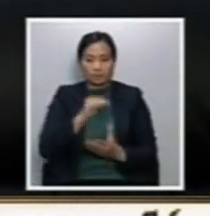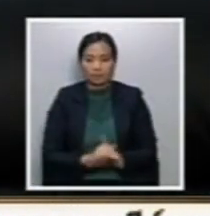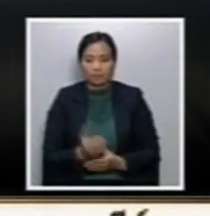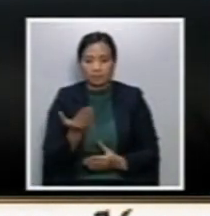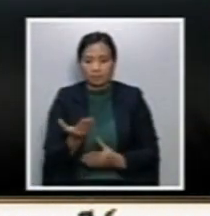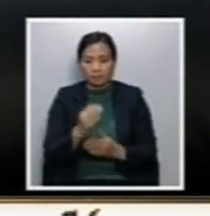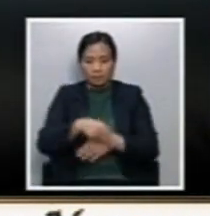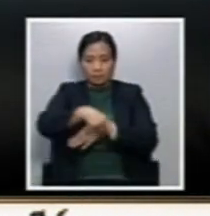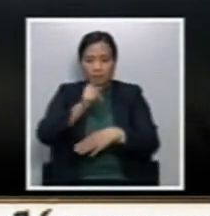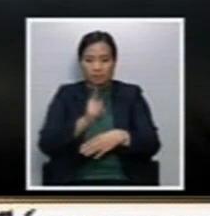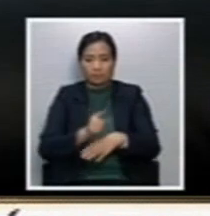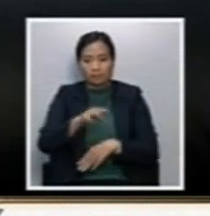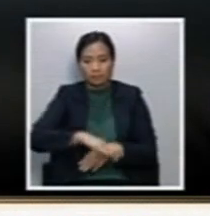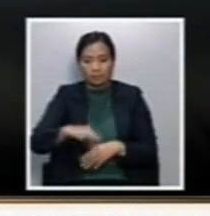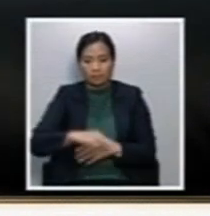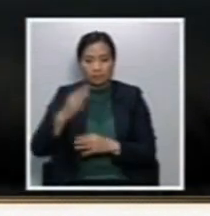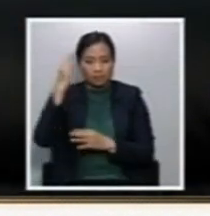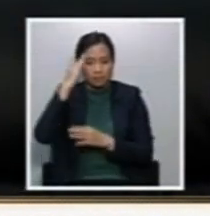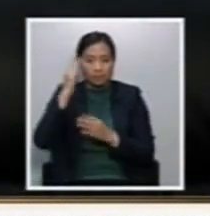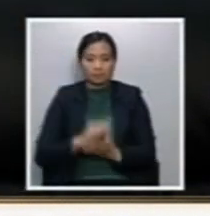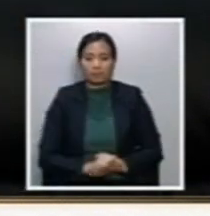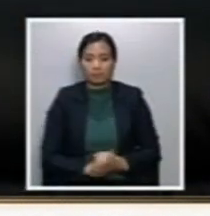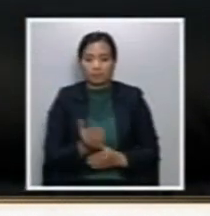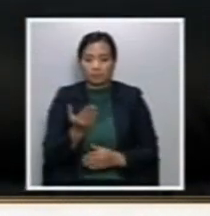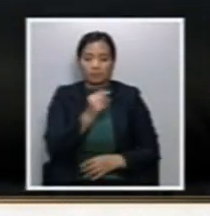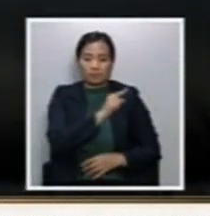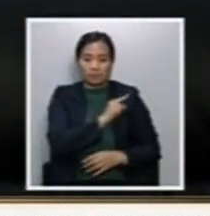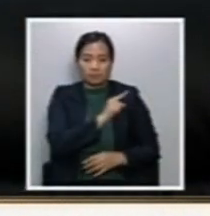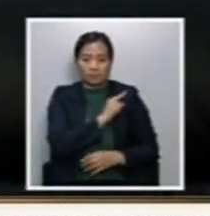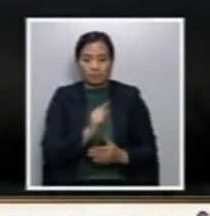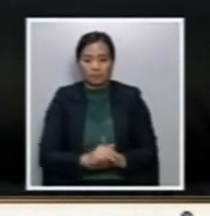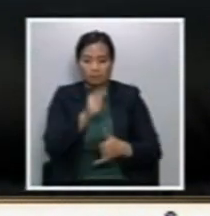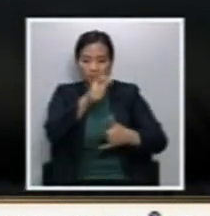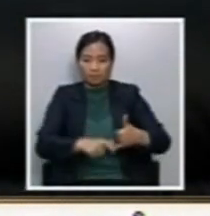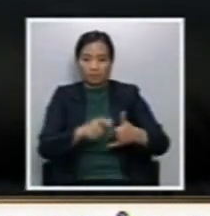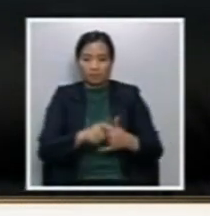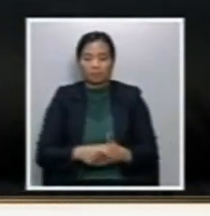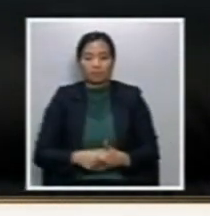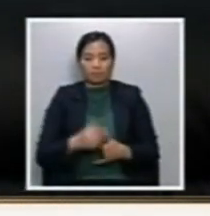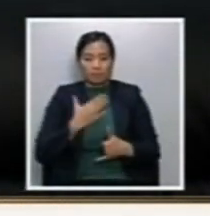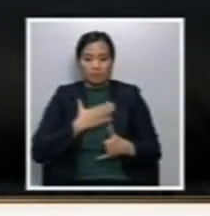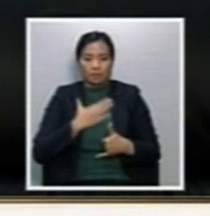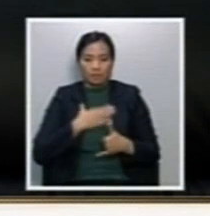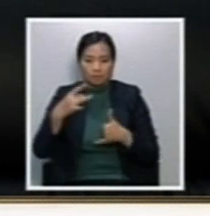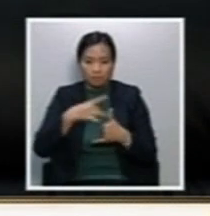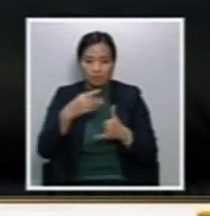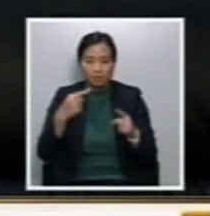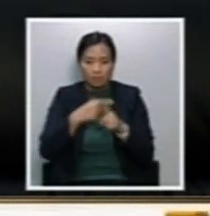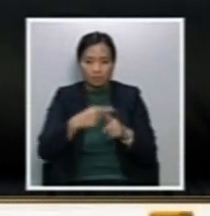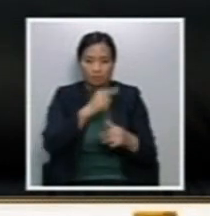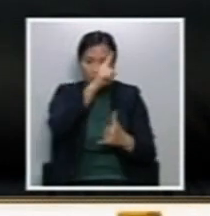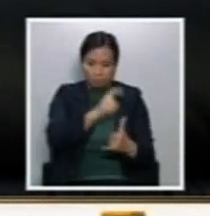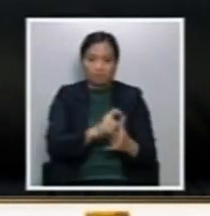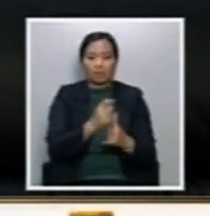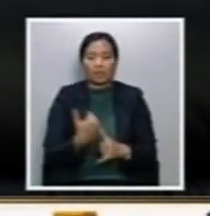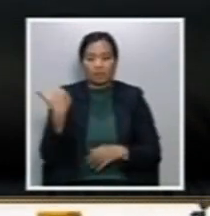ประธานก็ทราบดีด้วยว่าในบางครั้งนั้นเจ้าหน้าที่เองก็เป็นฝ่ายถูกกระทําที่ผ่านมาก็ได้รับบาดเจ็บและเสียชีวิตจํานวนพอส